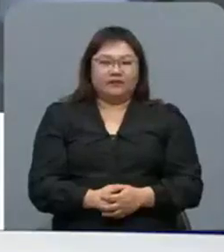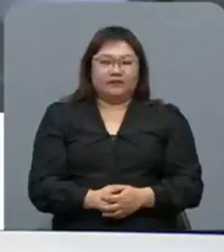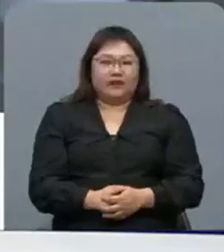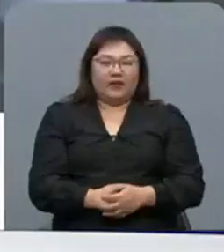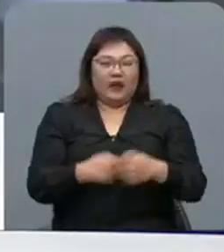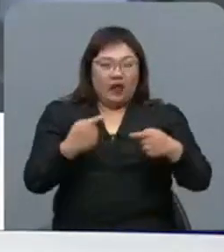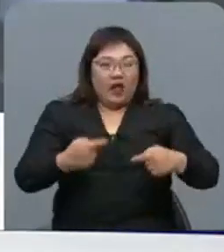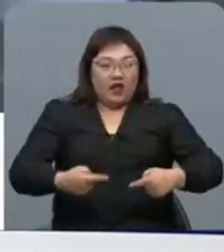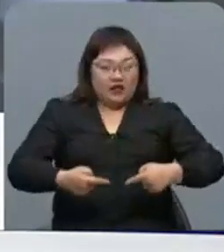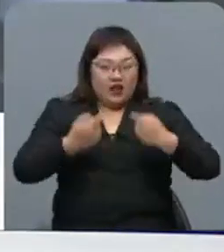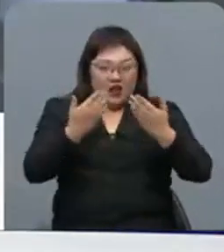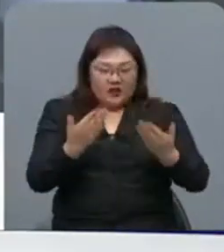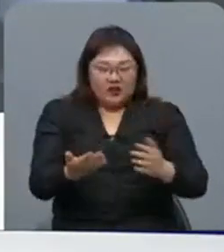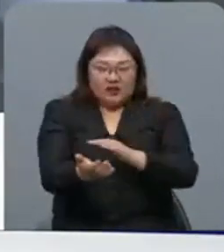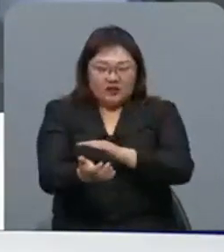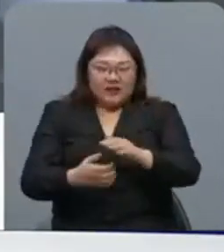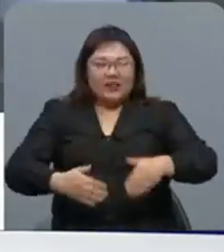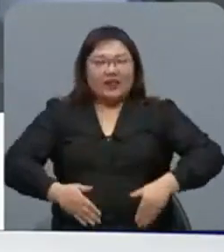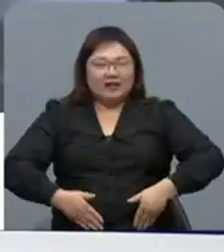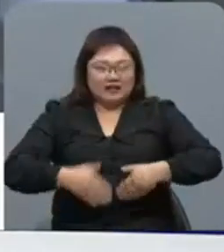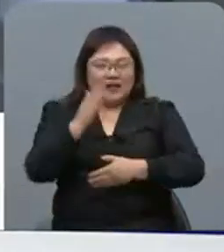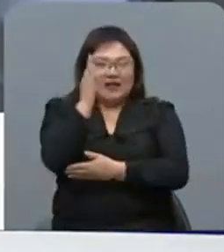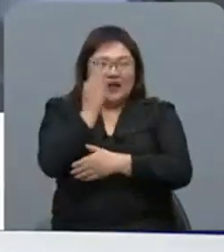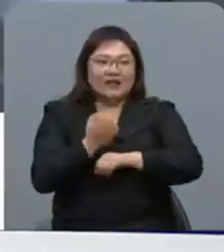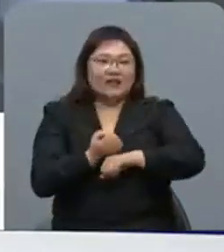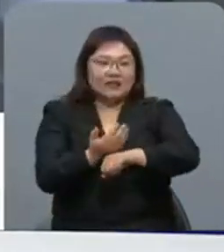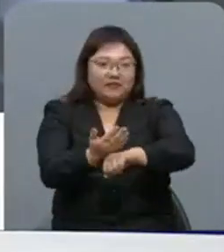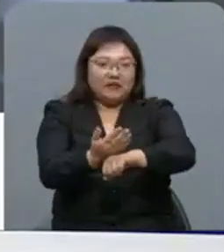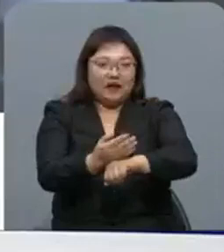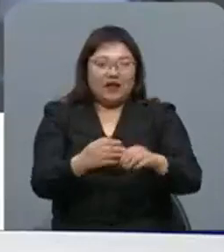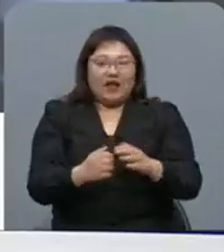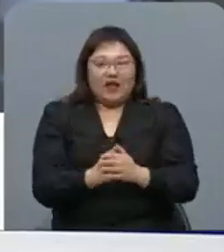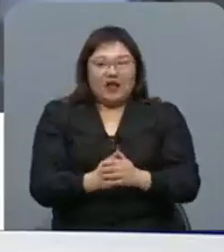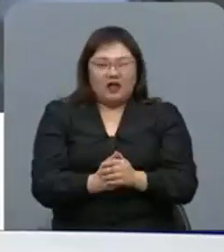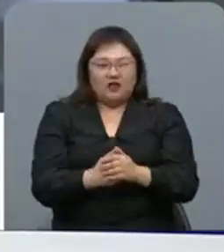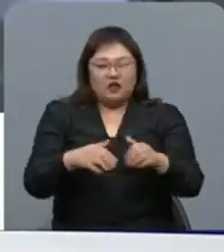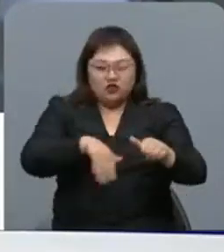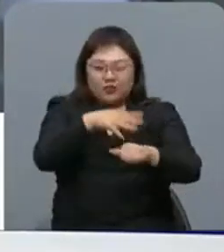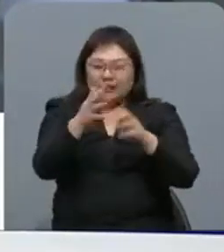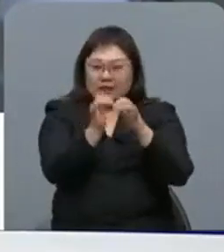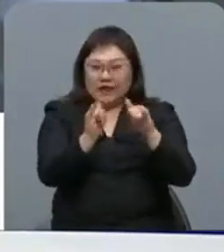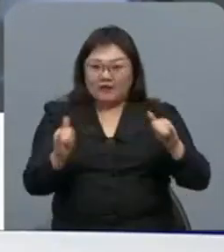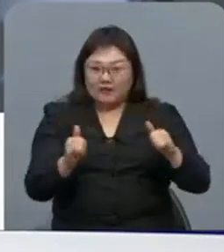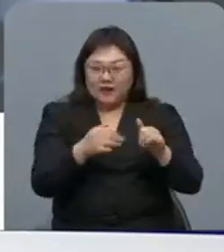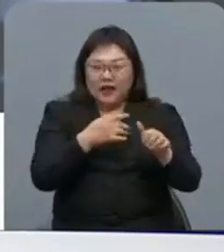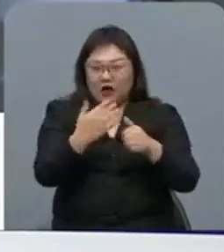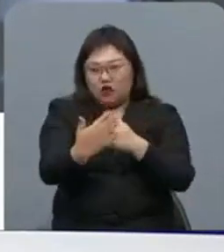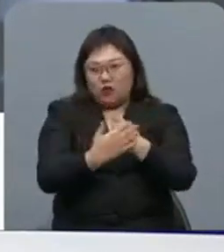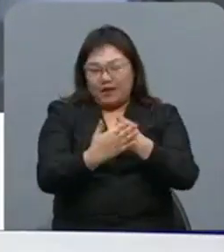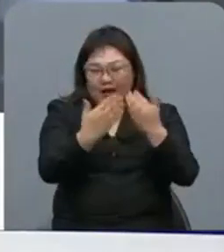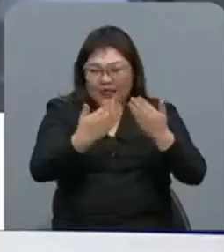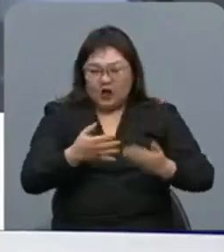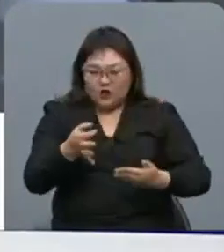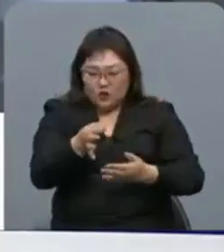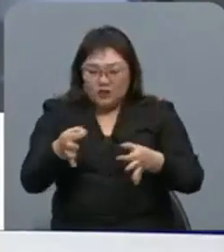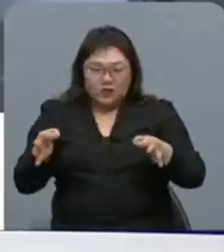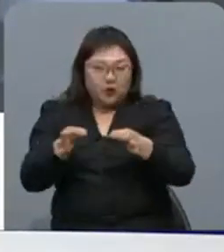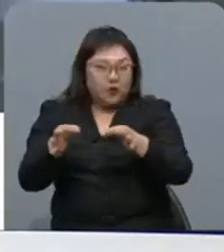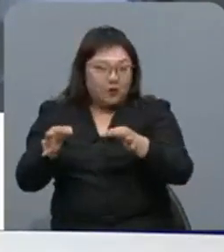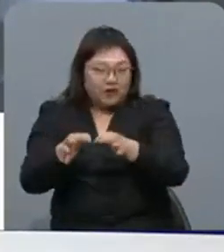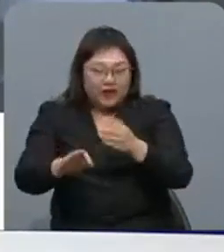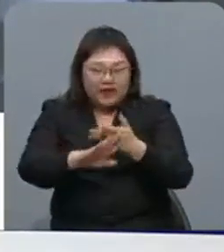설 명절을 앞두고 훈훈한 소식 전해드립니다. 이웃에게 도움을 받을 때마다 조금씩 돈을 모아서 또 다른